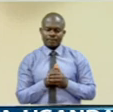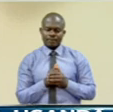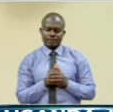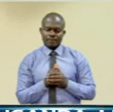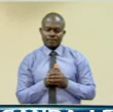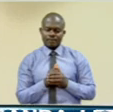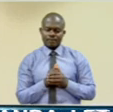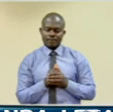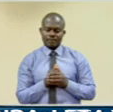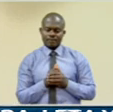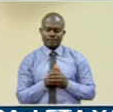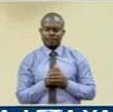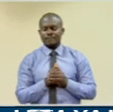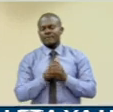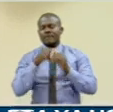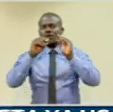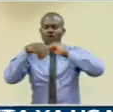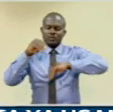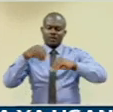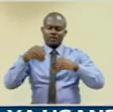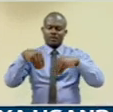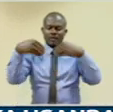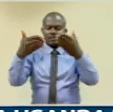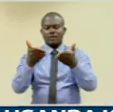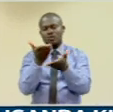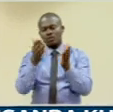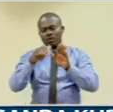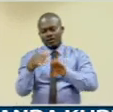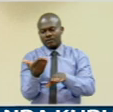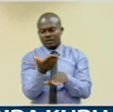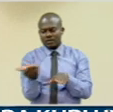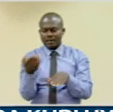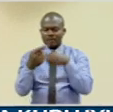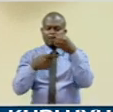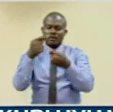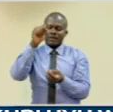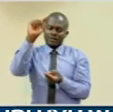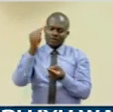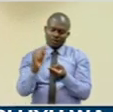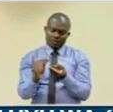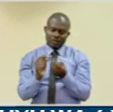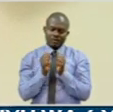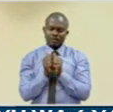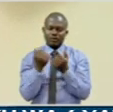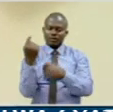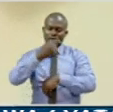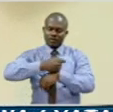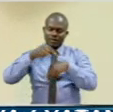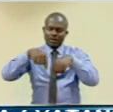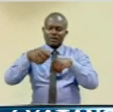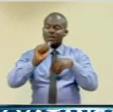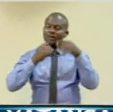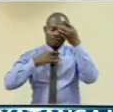child mortality umusaruro byatanze nuko impfu z'abana zikomeje kugabanuka. Uyu munsi icyorezo